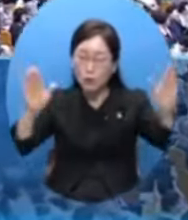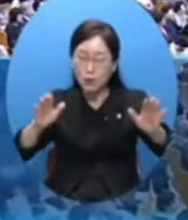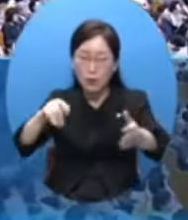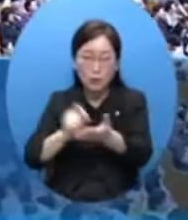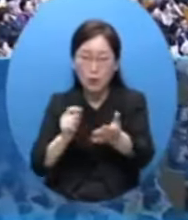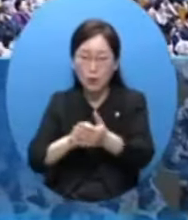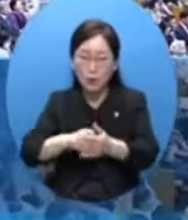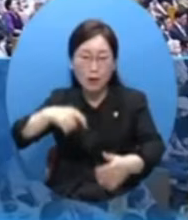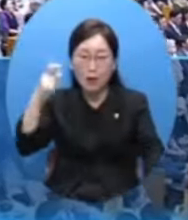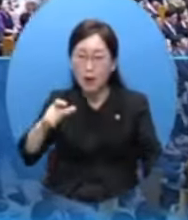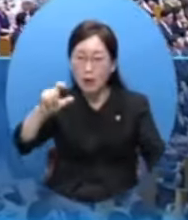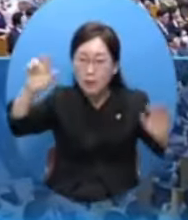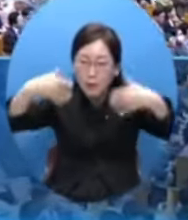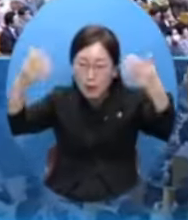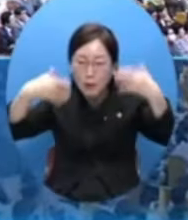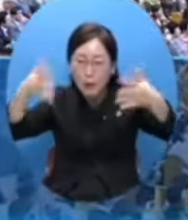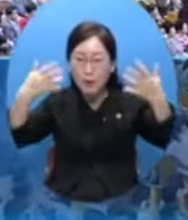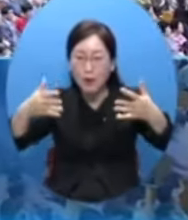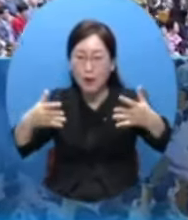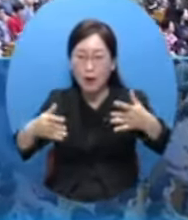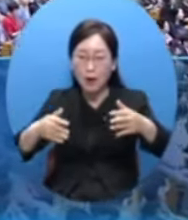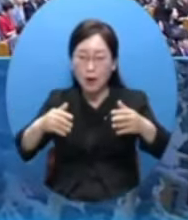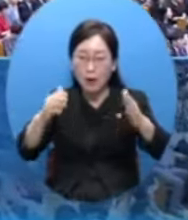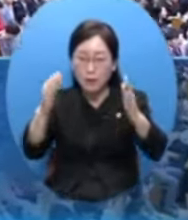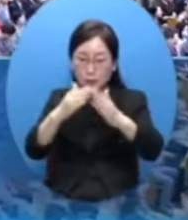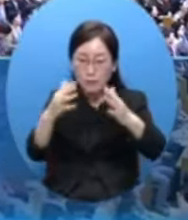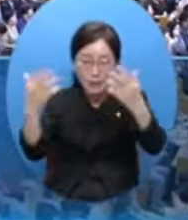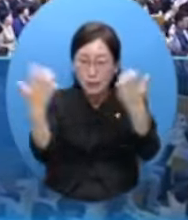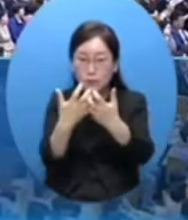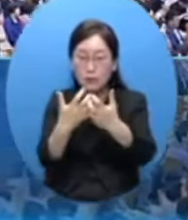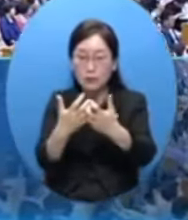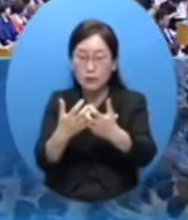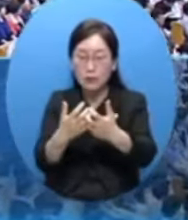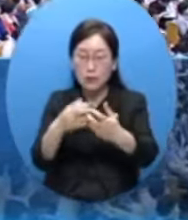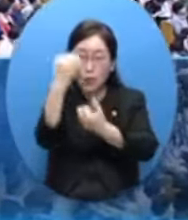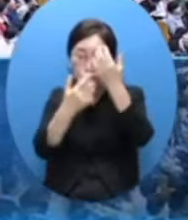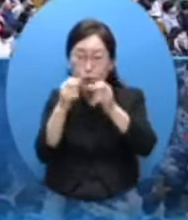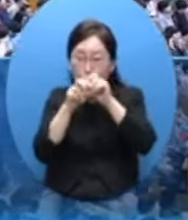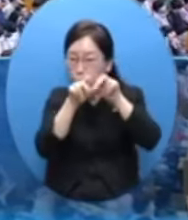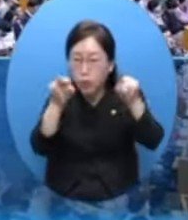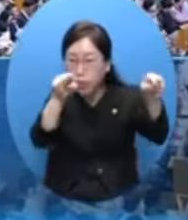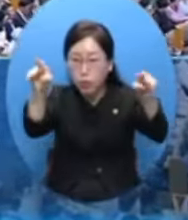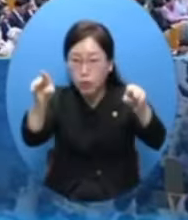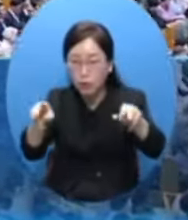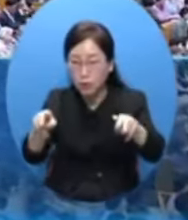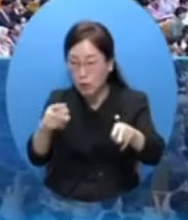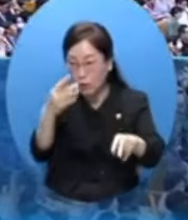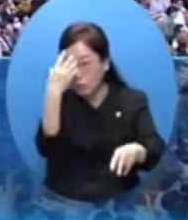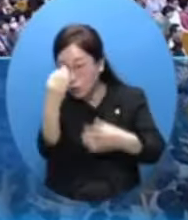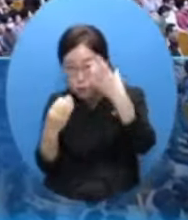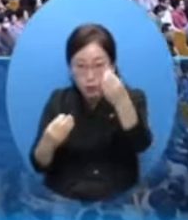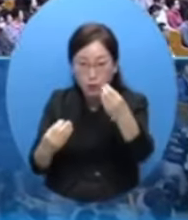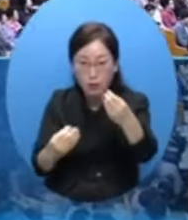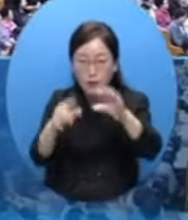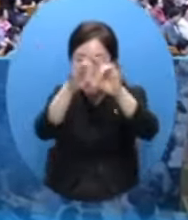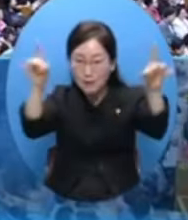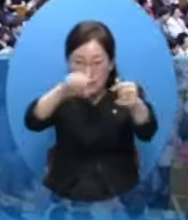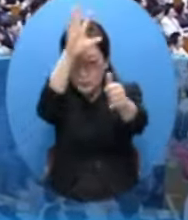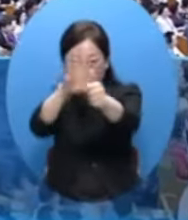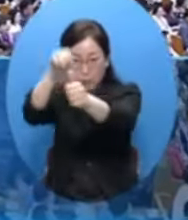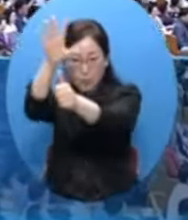있어 그들이 앉은 온 집에 가득하며 마치 불의 혀처럼 갈라지는 것들이 그들에게 보여 각 사람이 하나씩 임하여